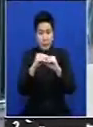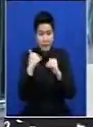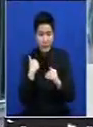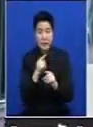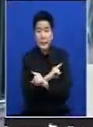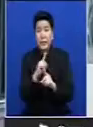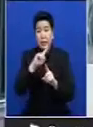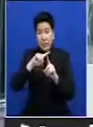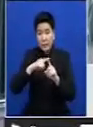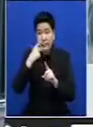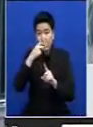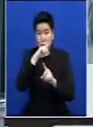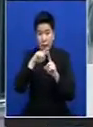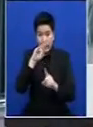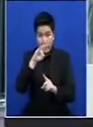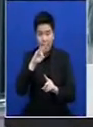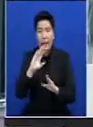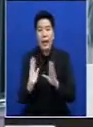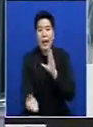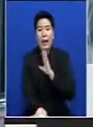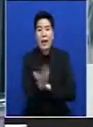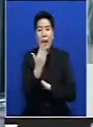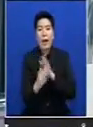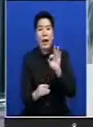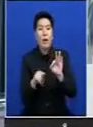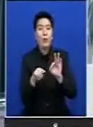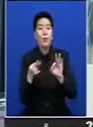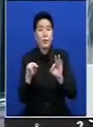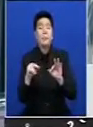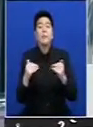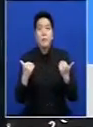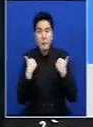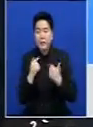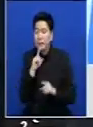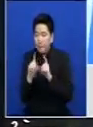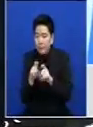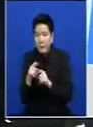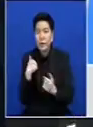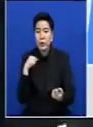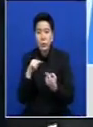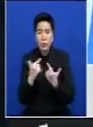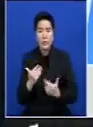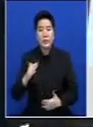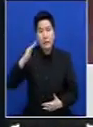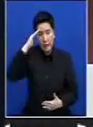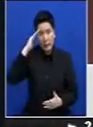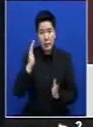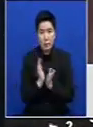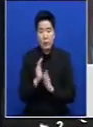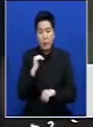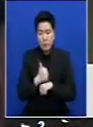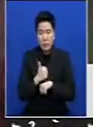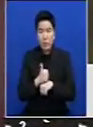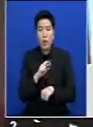แต่ว่าวันที่7มีนาคมนี้นะคะเวลา 9:30 นค่ะก็จะมีการติดตามผลงานด้วยนะคะสำหรับพลเอกไพบูลย์คุ้มฉ